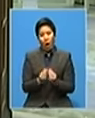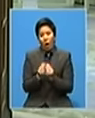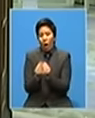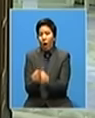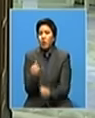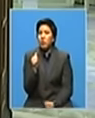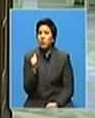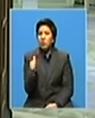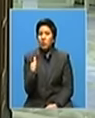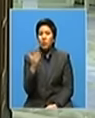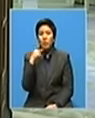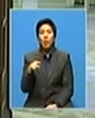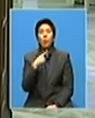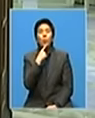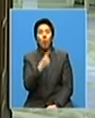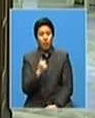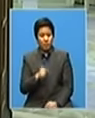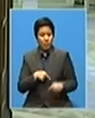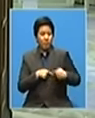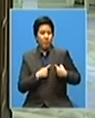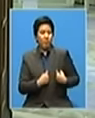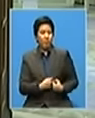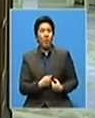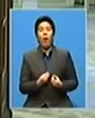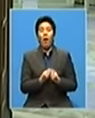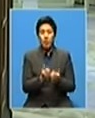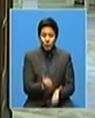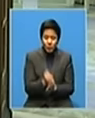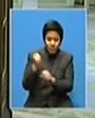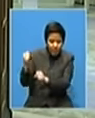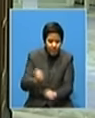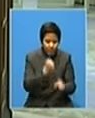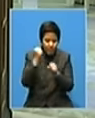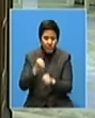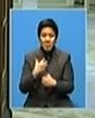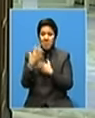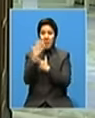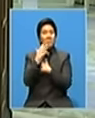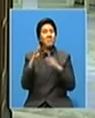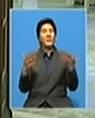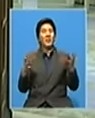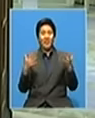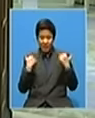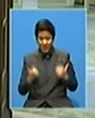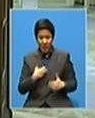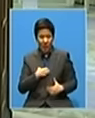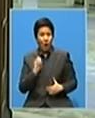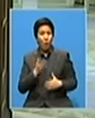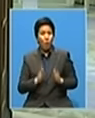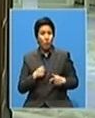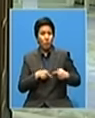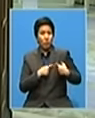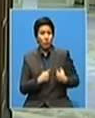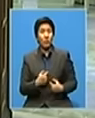สีชุมชนท่านกล่าวไว้ว่าจิตอาสานั้นเป็นมุมมองของแต่ละบุคคลบังคับกันไม่ได้ก็อยากให้ทุกคนมีจิตอาสา